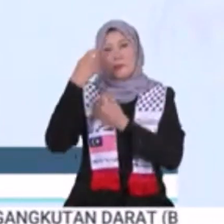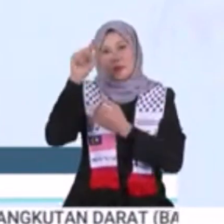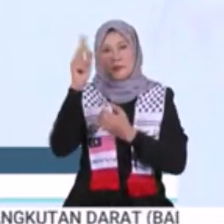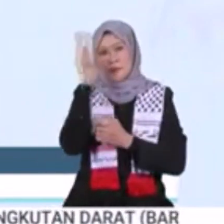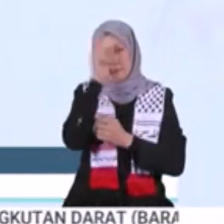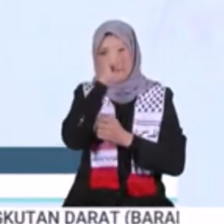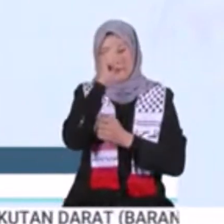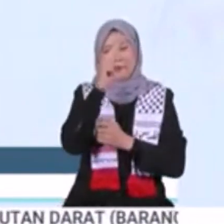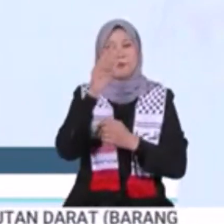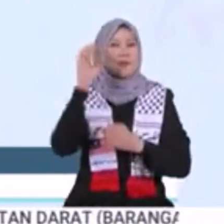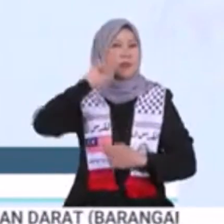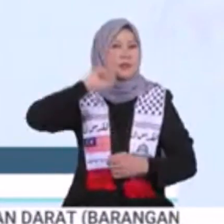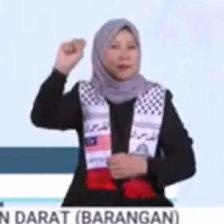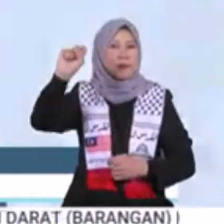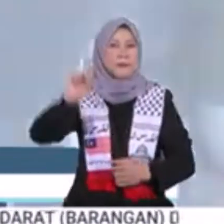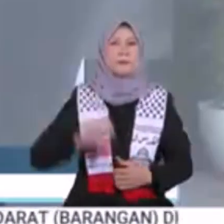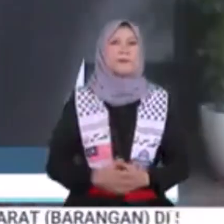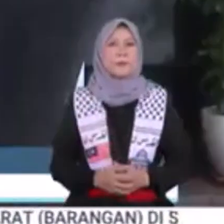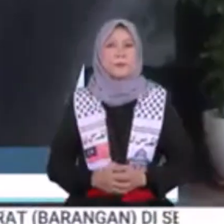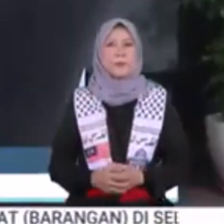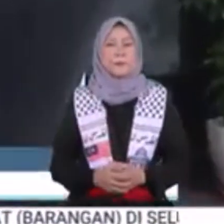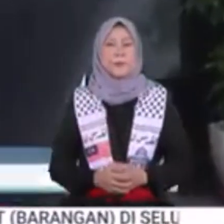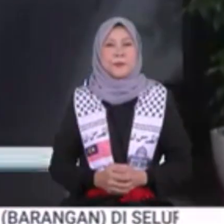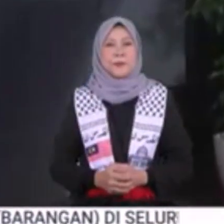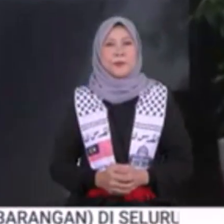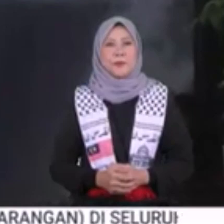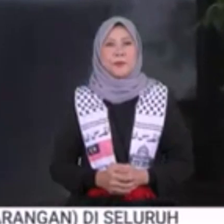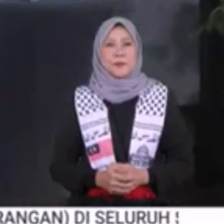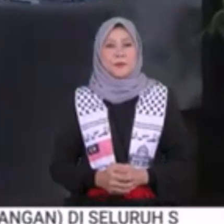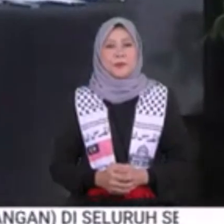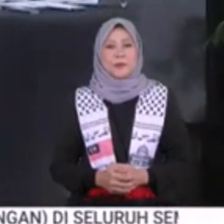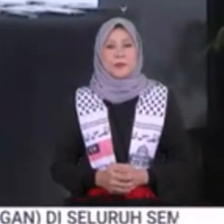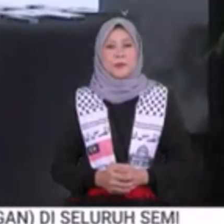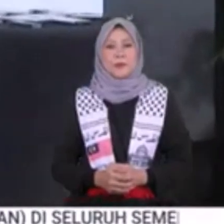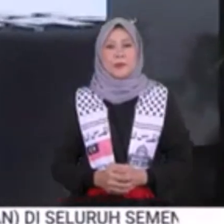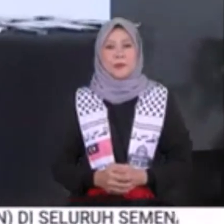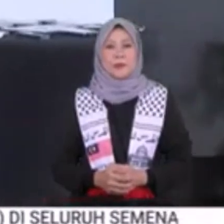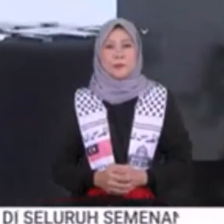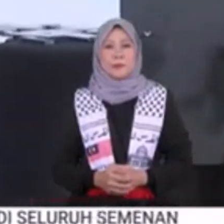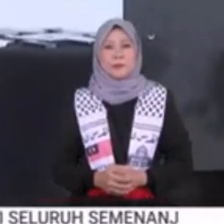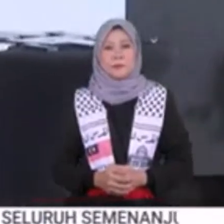pihak kerajaan negeri Sabah. Bersama dengan Presiden Iran, jelas